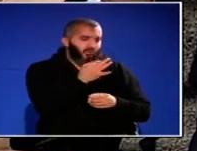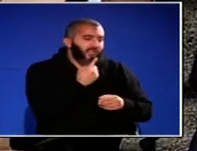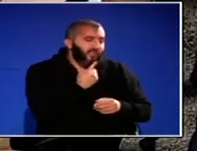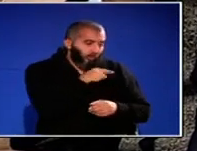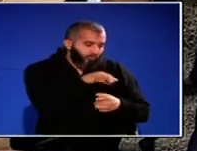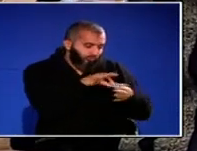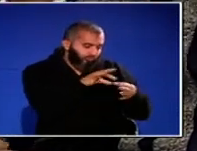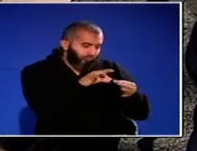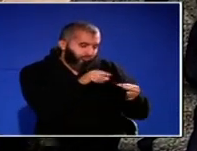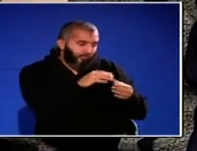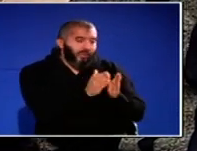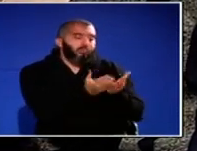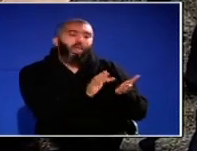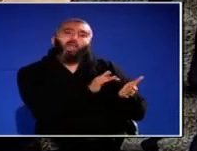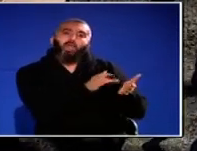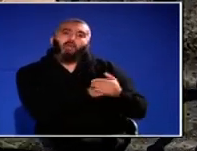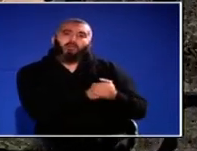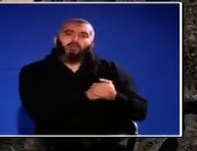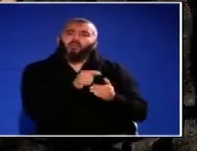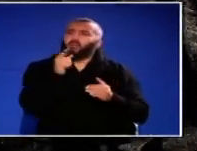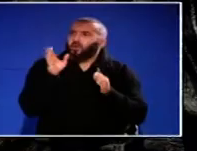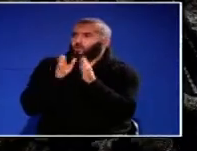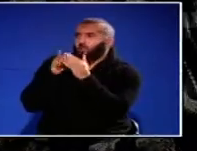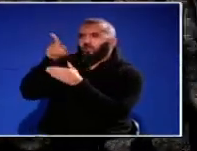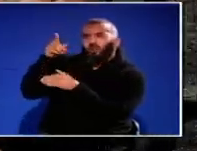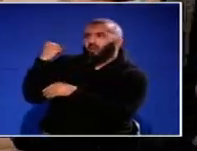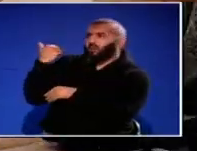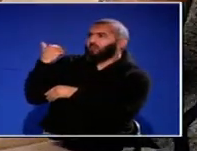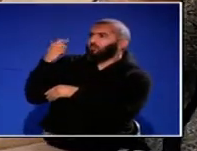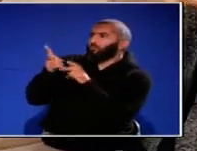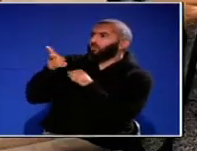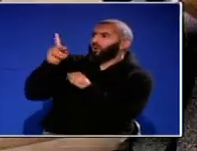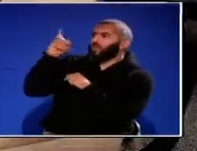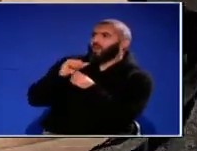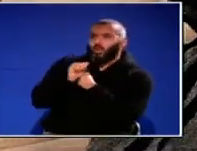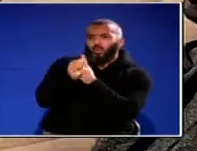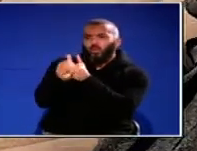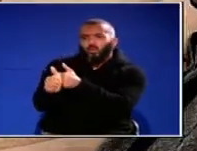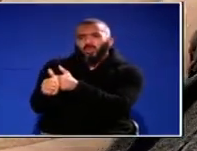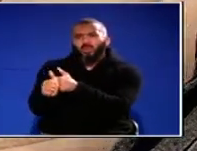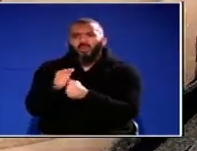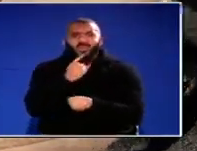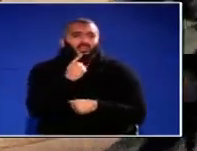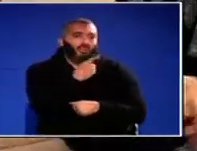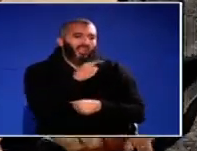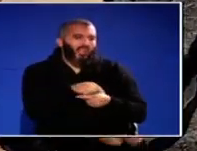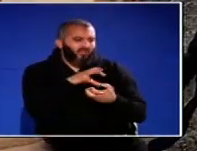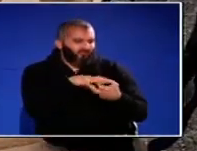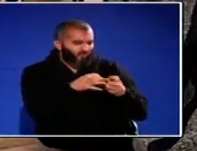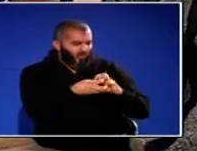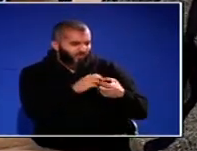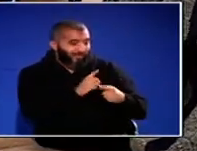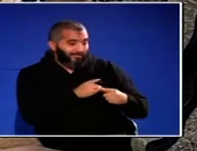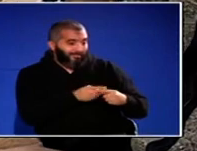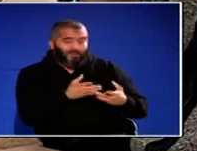الثاني؟ علاش المعنى الصحيح اللي ممكن بمعنى مقبول تخليه وتروح لي انت فقط تقول لي لا رهف معناها هذا الشيء؟